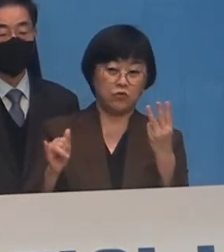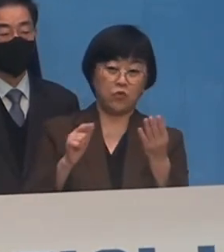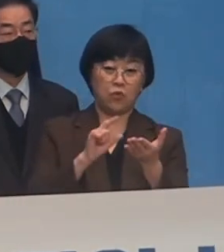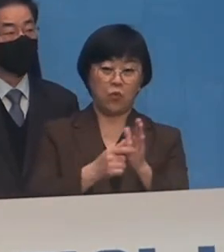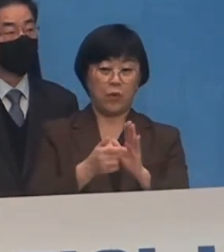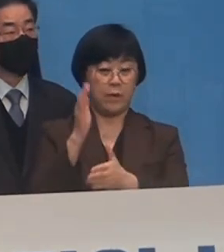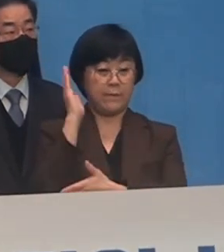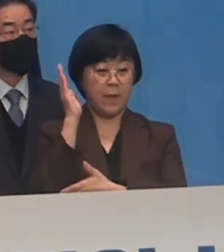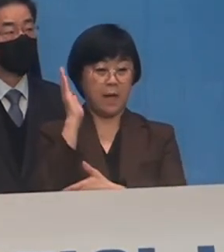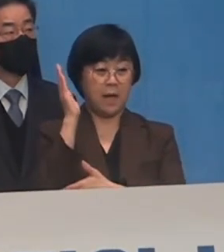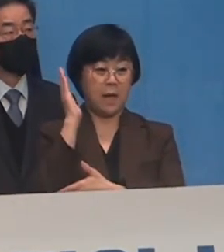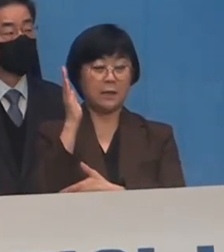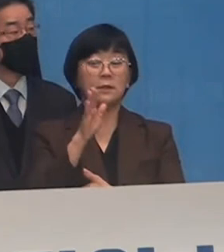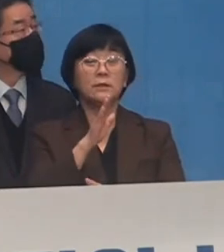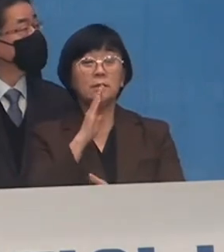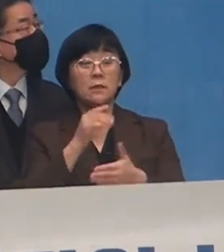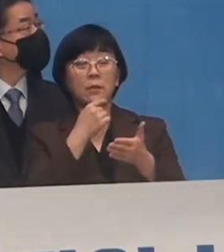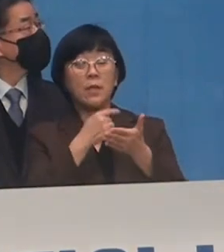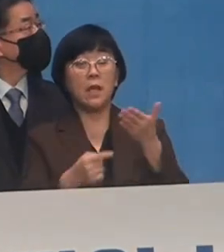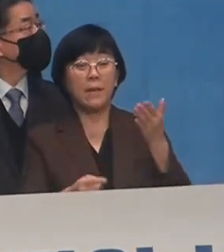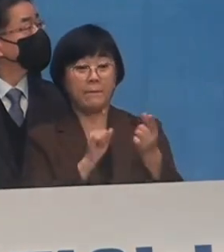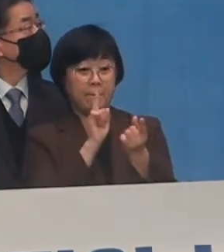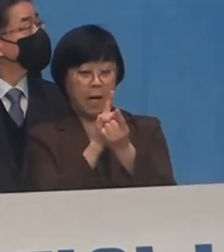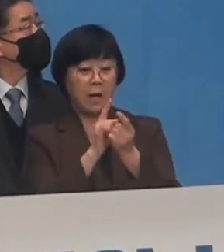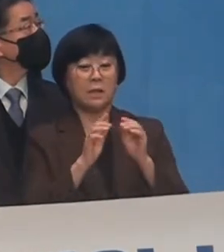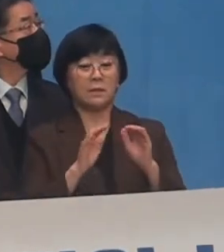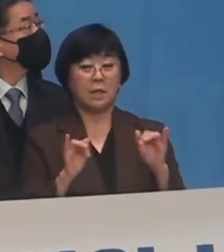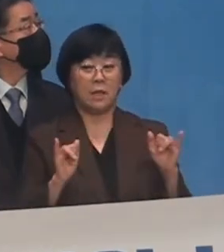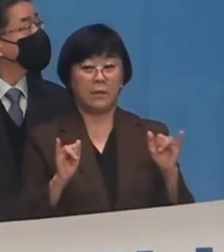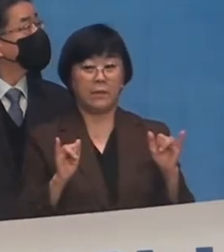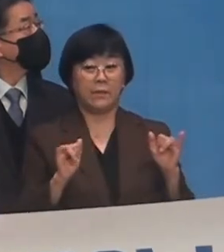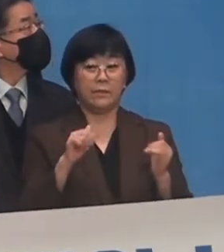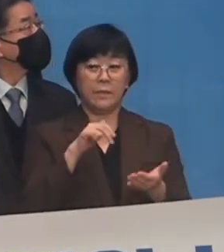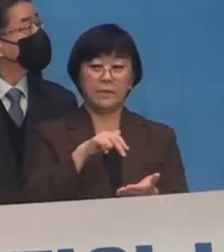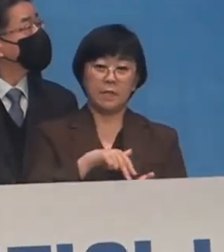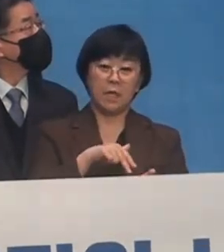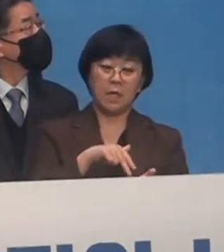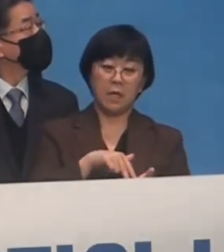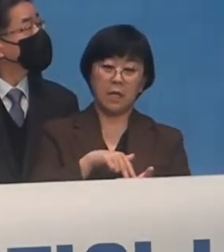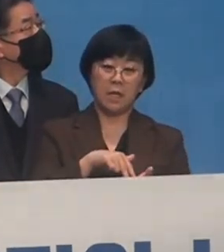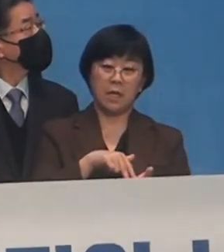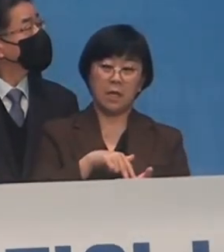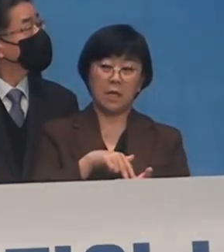정도의 그런 실질적으로 좀 피해를 당하신 분의 그런